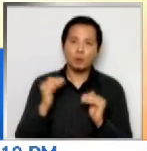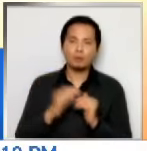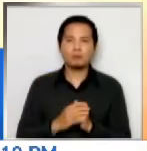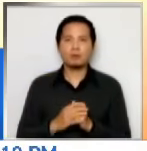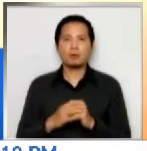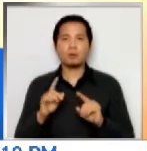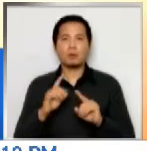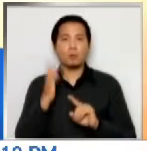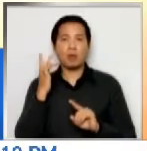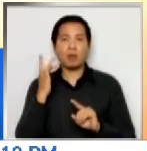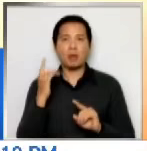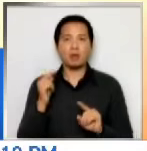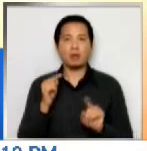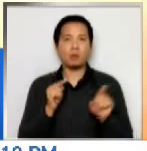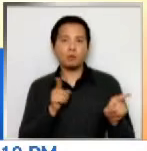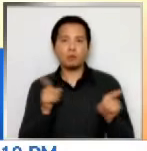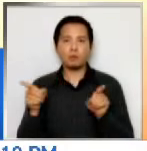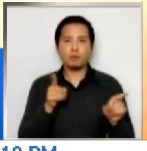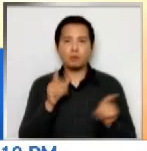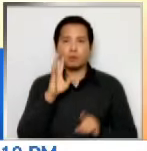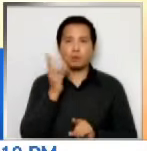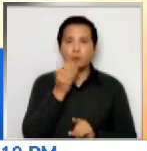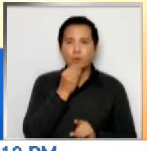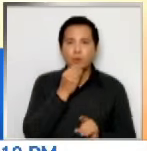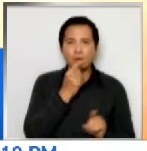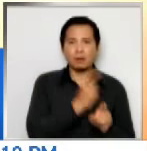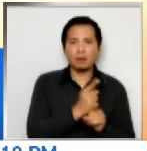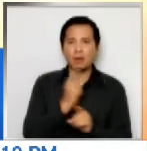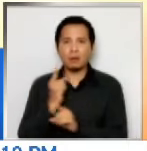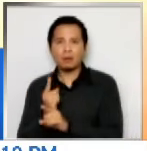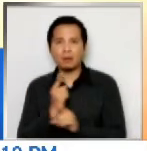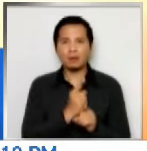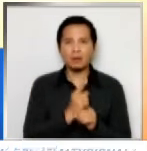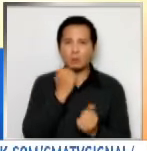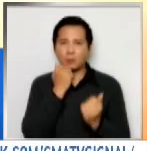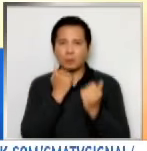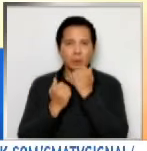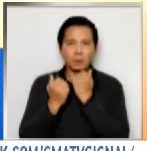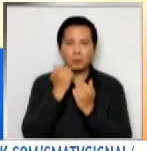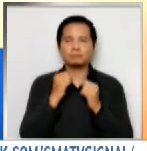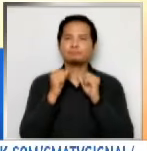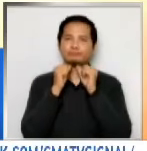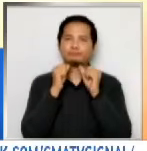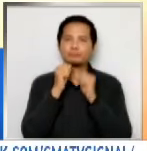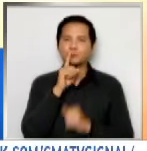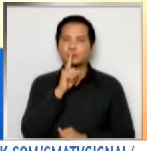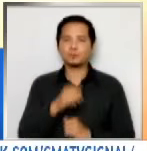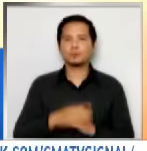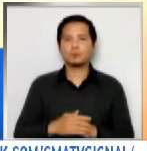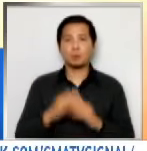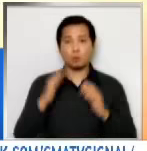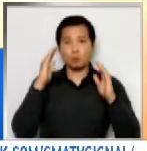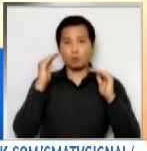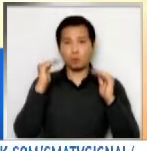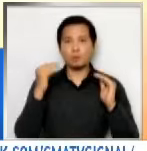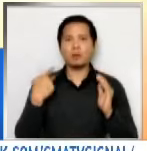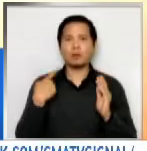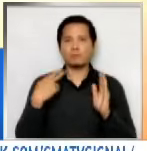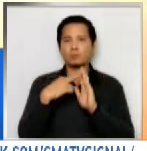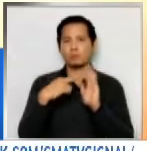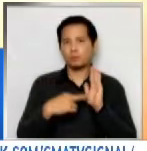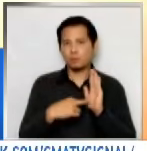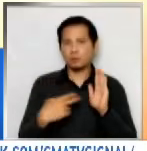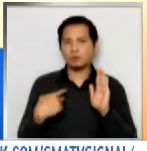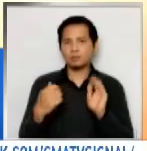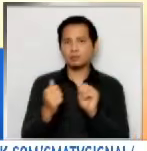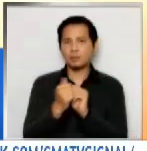said, kumbaga, di ba? I-deny nila na nangyari. So, dapat talaga kung sana, sa ilalim nga ng rules natin, dapat may kasama.